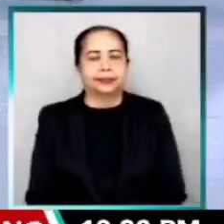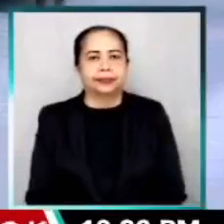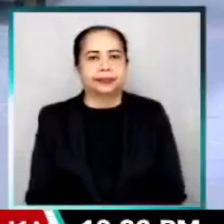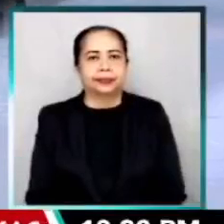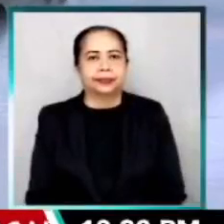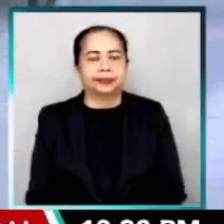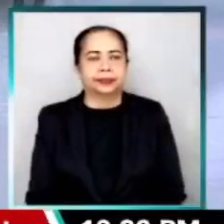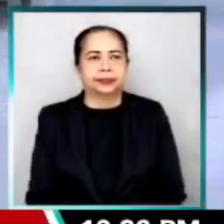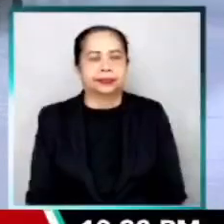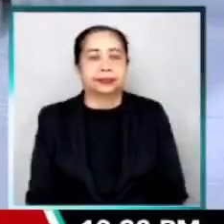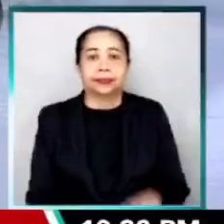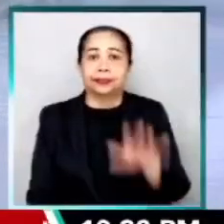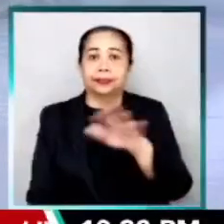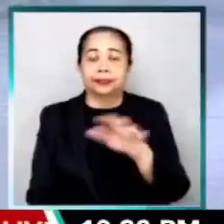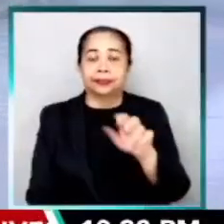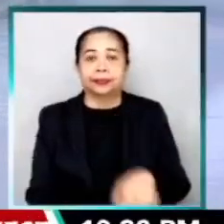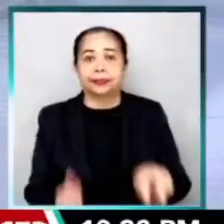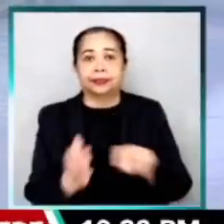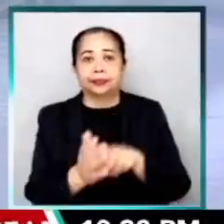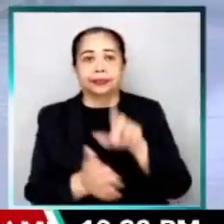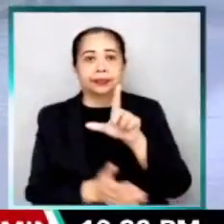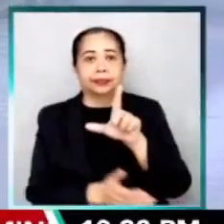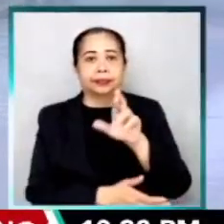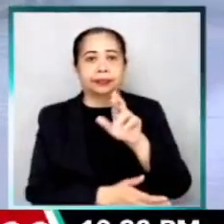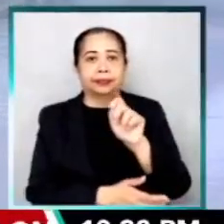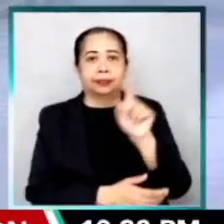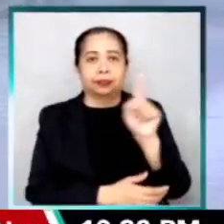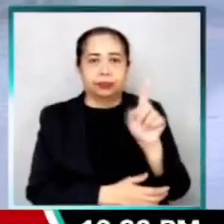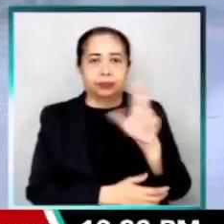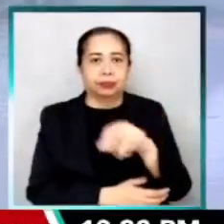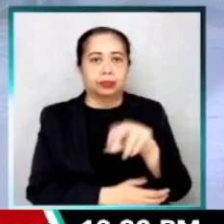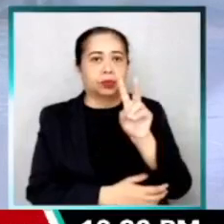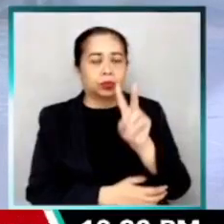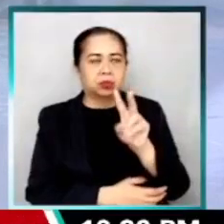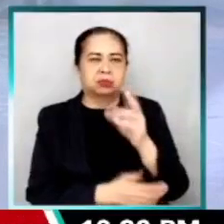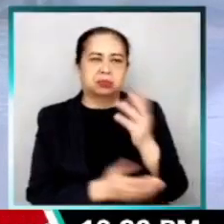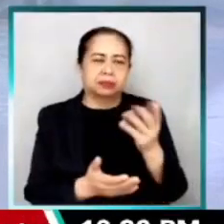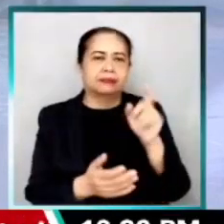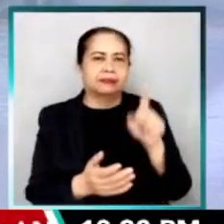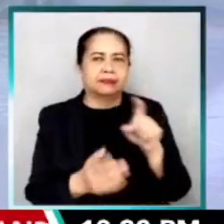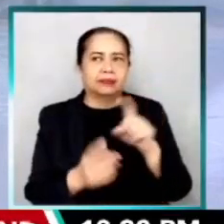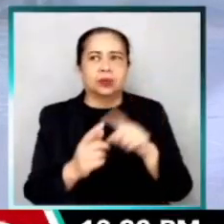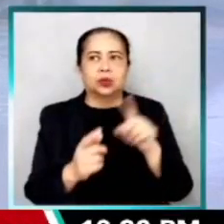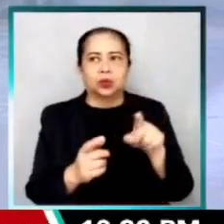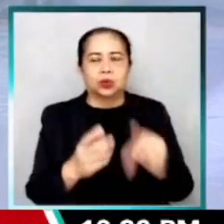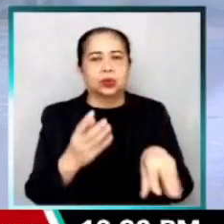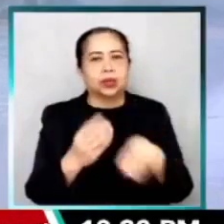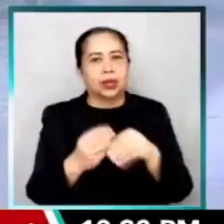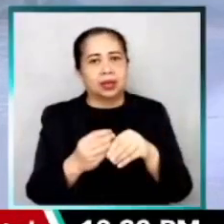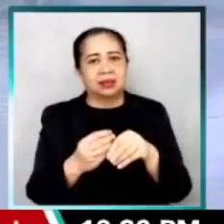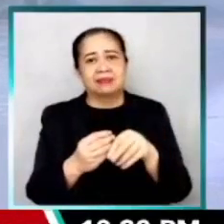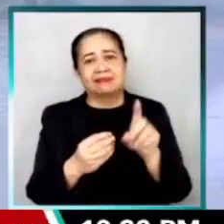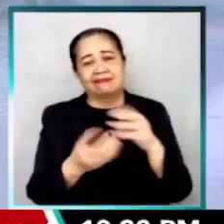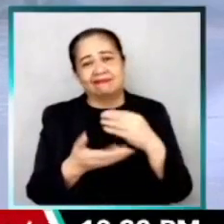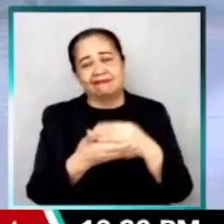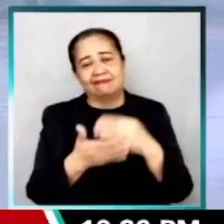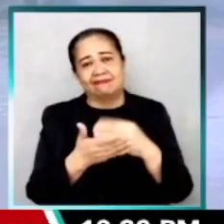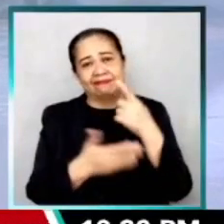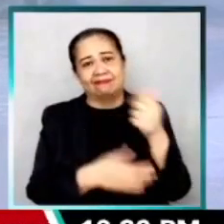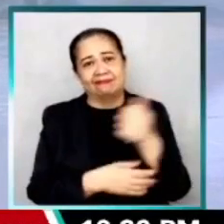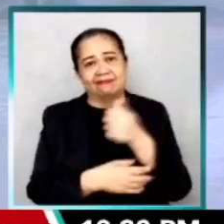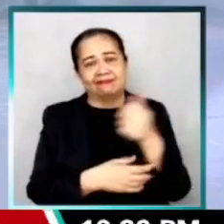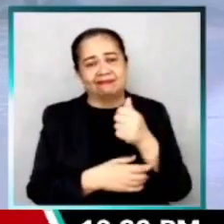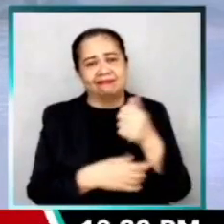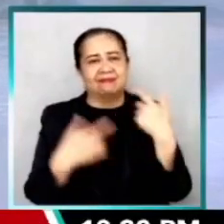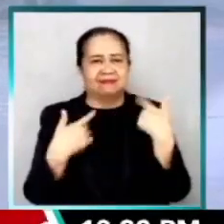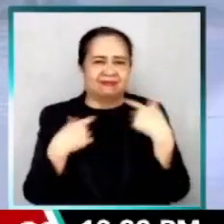mga sumasakay sa LRT 1 at 2, posibleng kailanganin na ninyong magdagdag budget sa pamasahe. May nakaamba